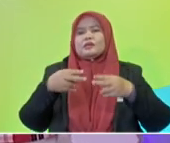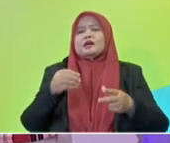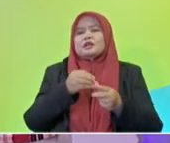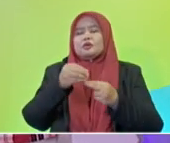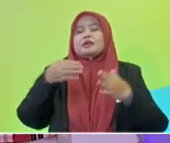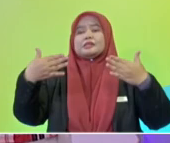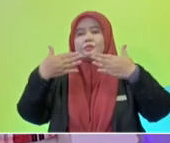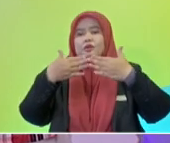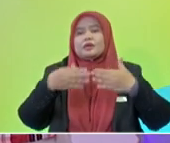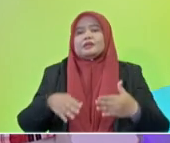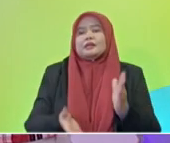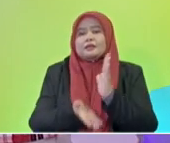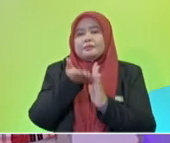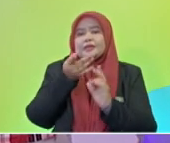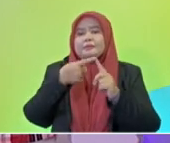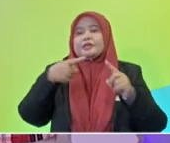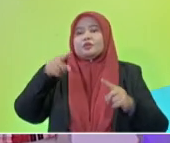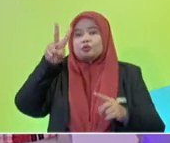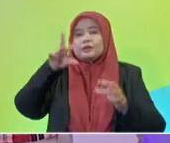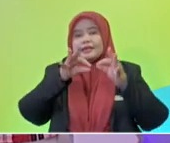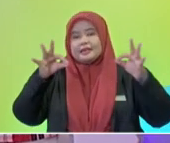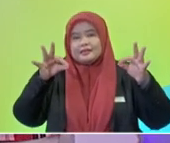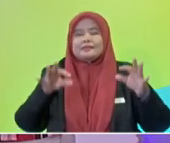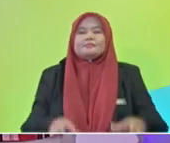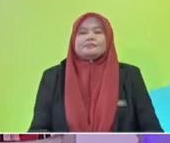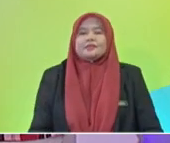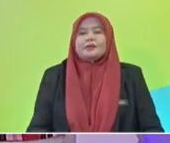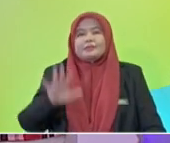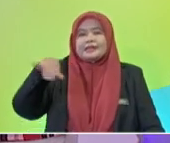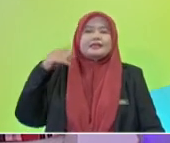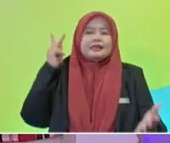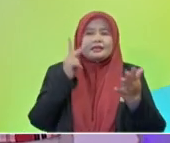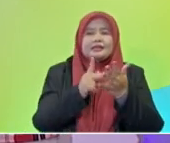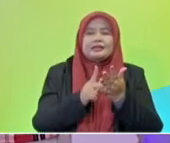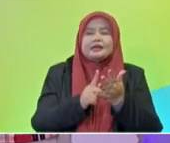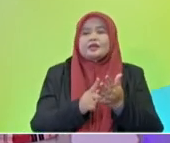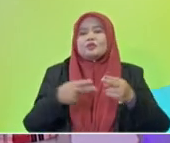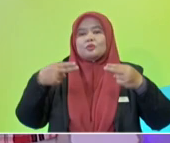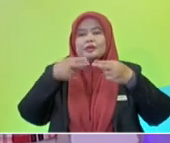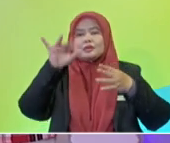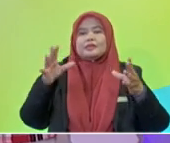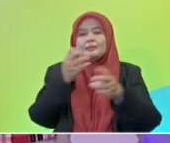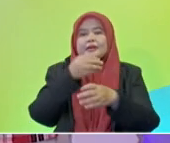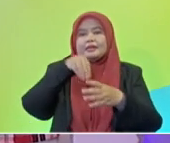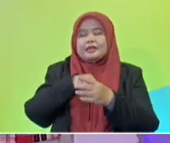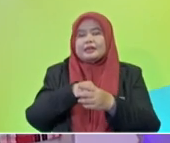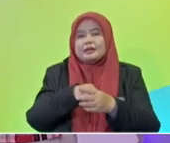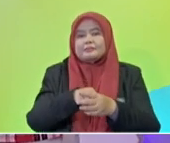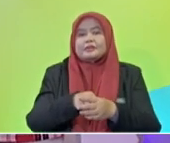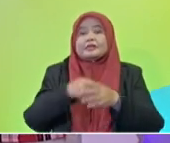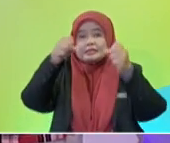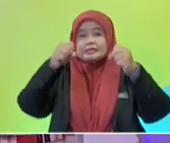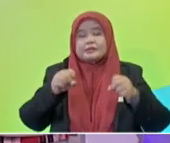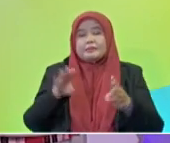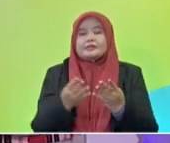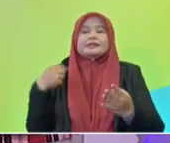menyambungkan lebih daripada dua ayat ha Mari kita kenalkan kata hubung yang terdapat dalam sistem bahasa kita